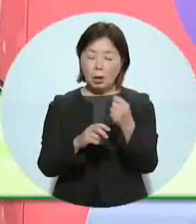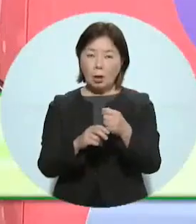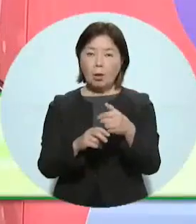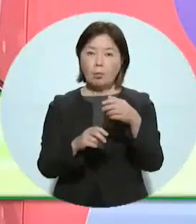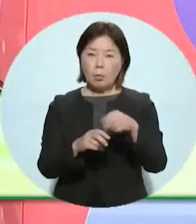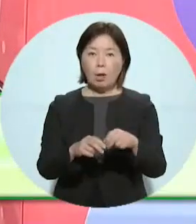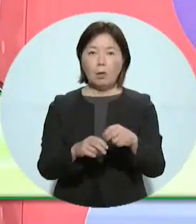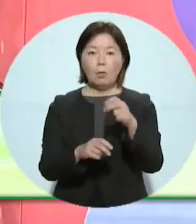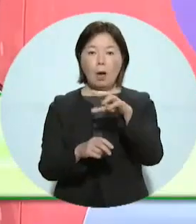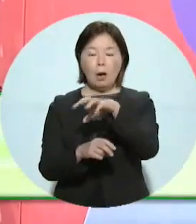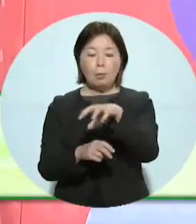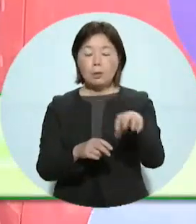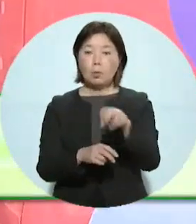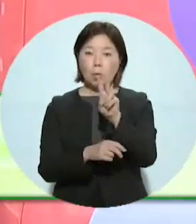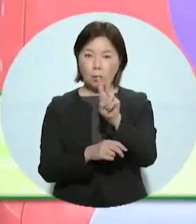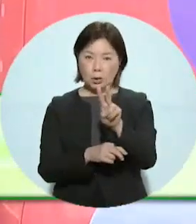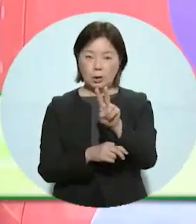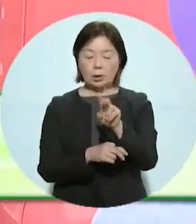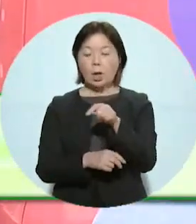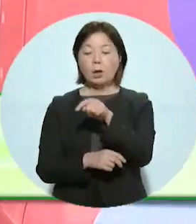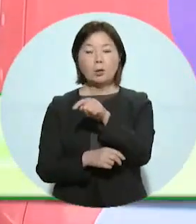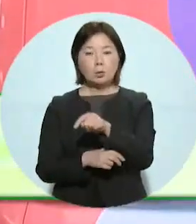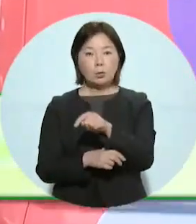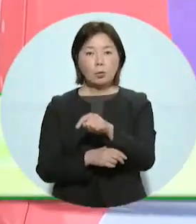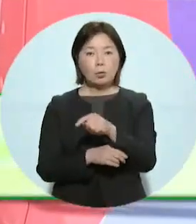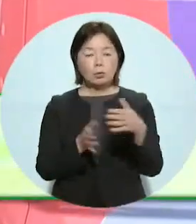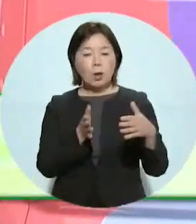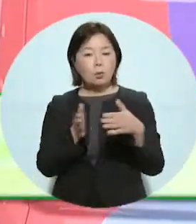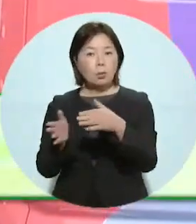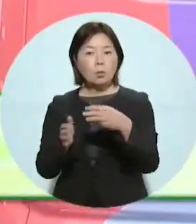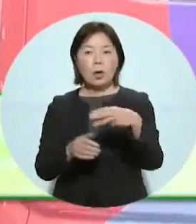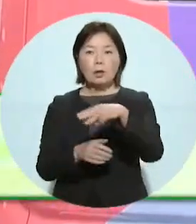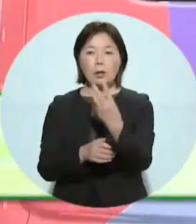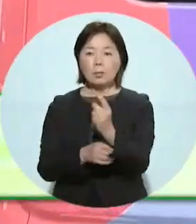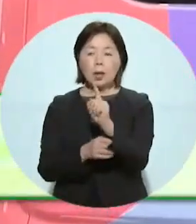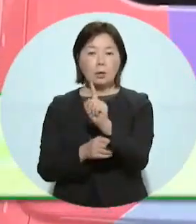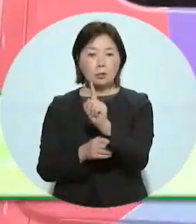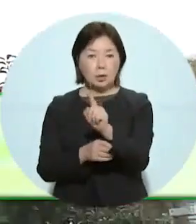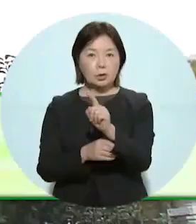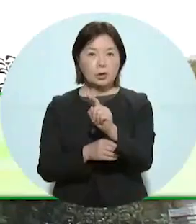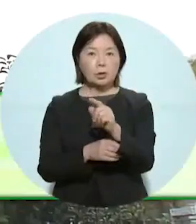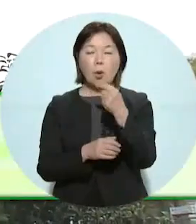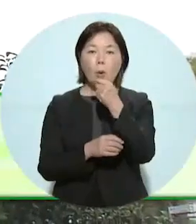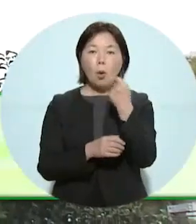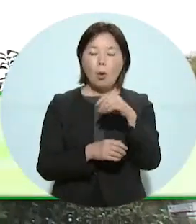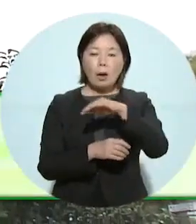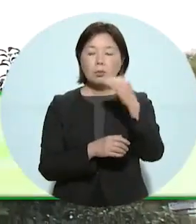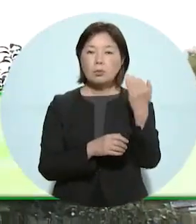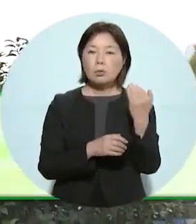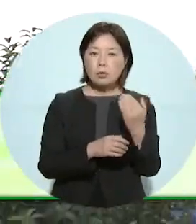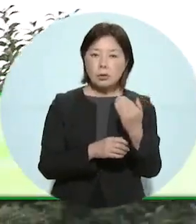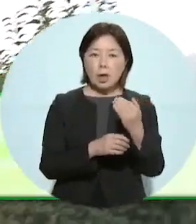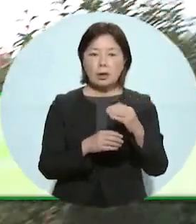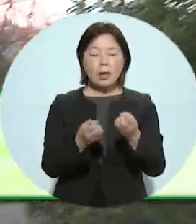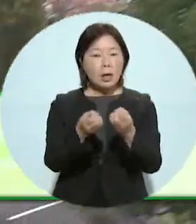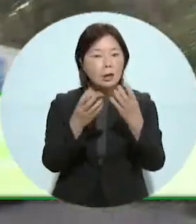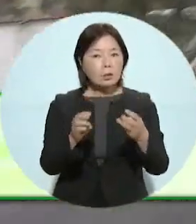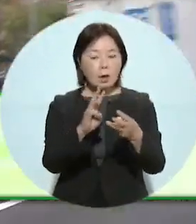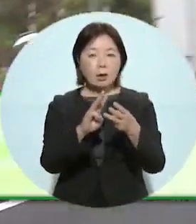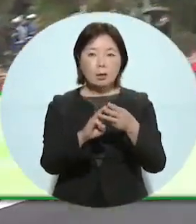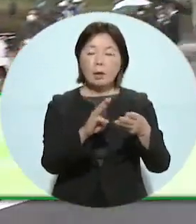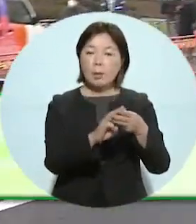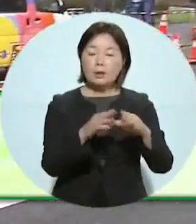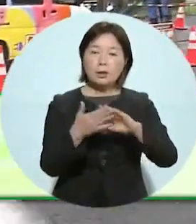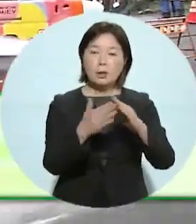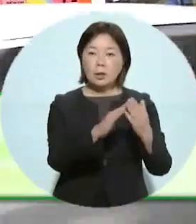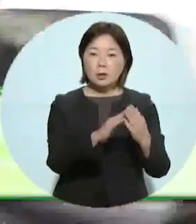。一つは都道301号白山岩井田田町線の西側、港